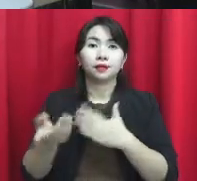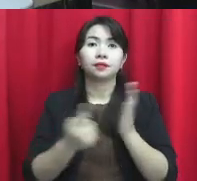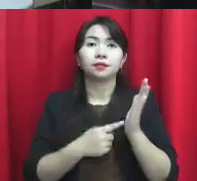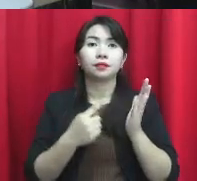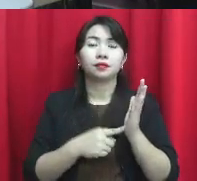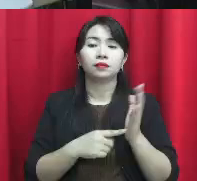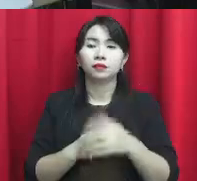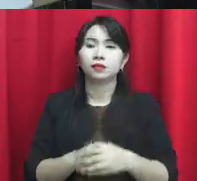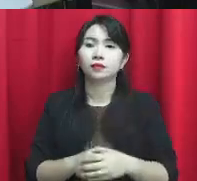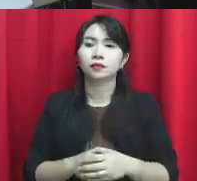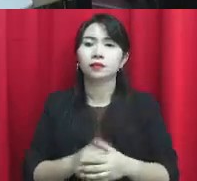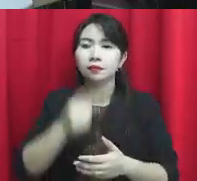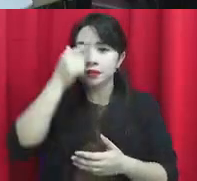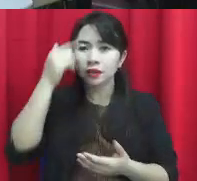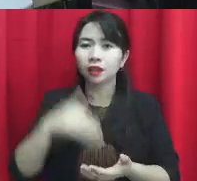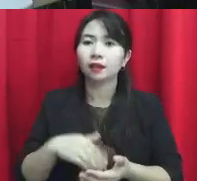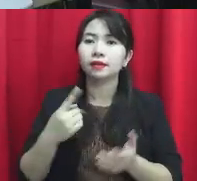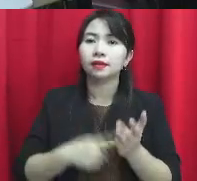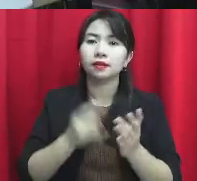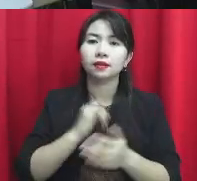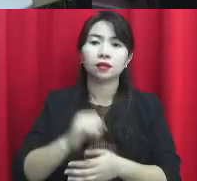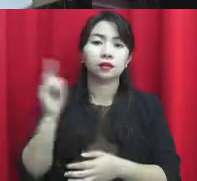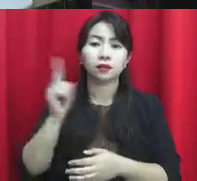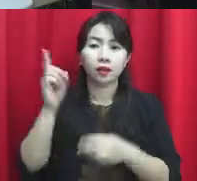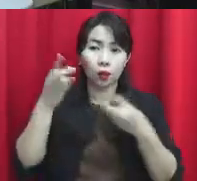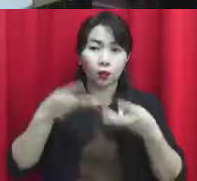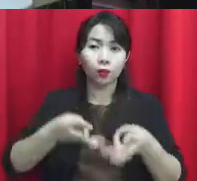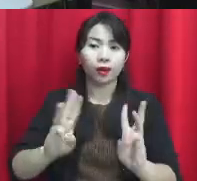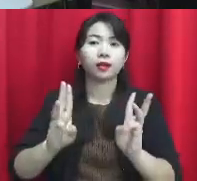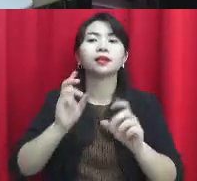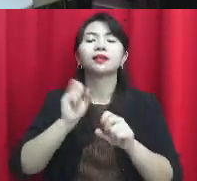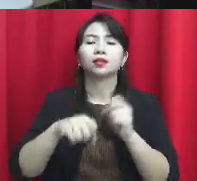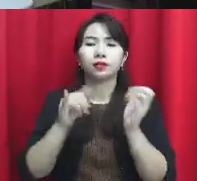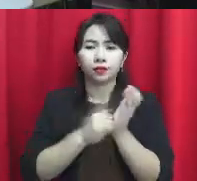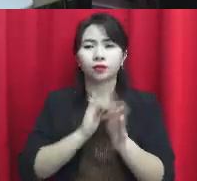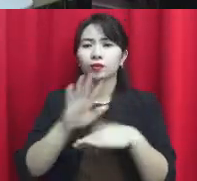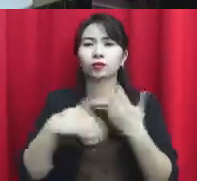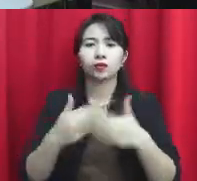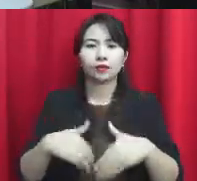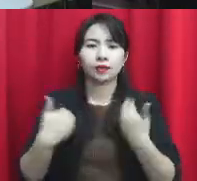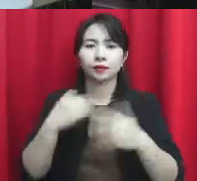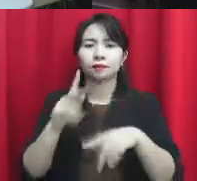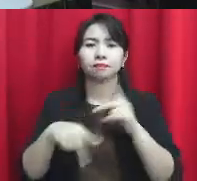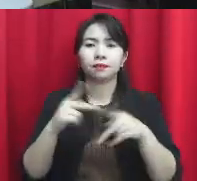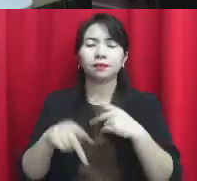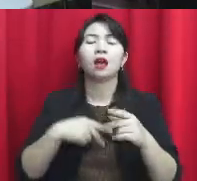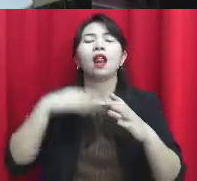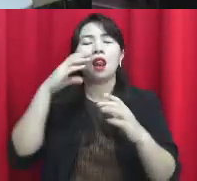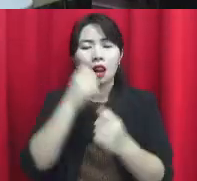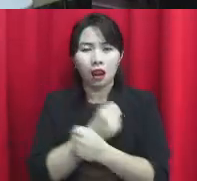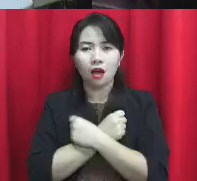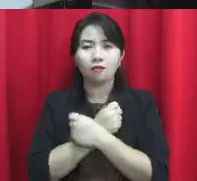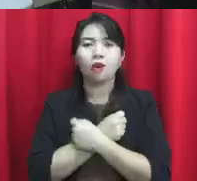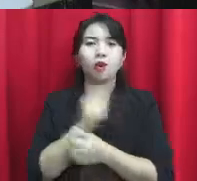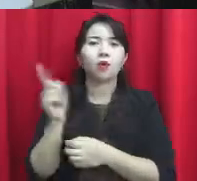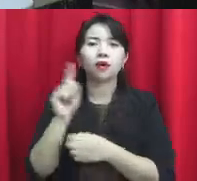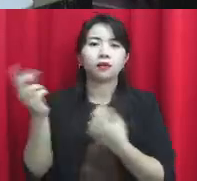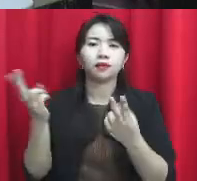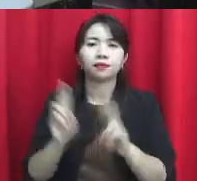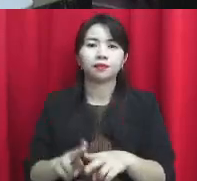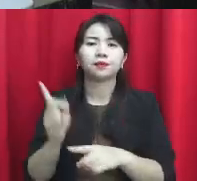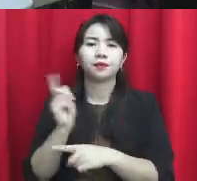kapatid sapagkat ito lang yung tanging paraan para mas lalo pa silang ma-inlove sa nangyaring training sa kanila again